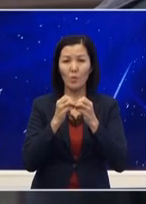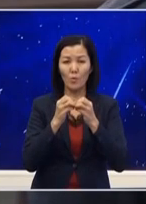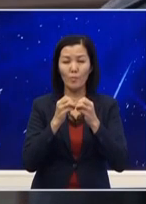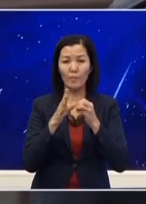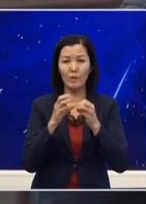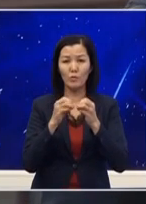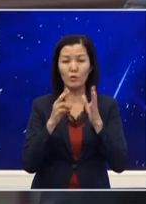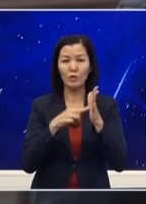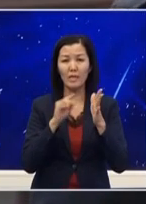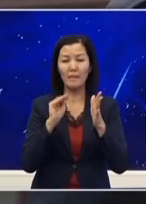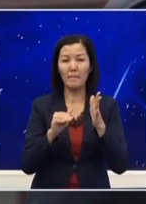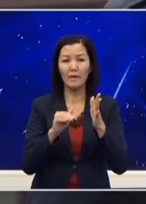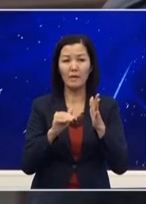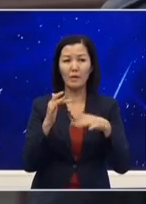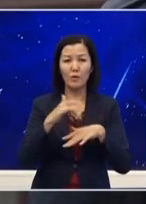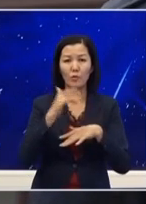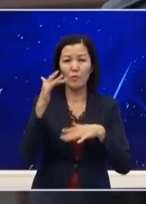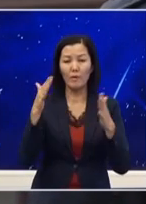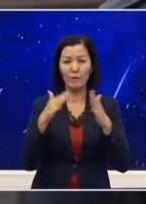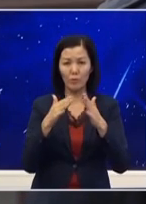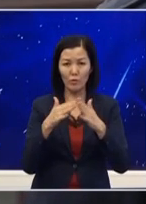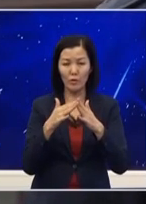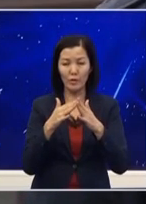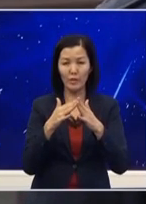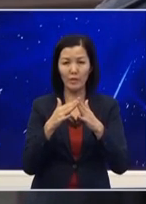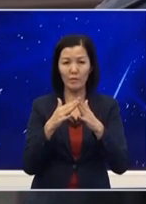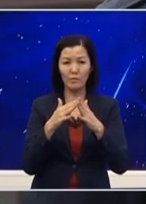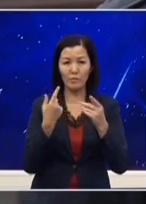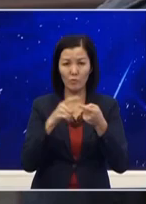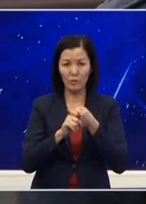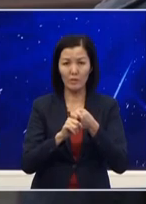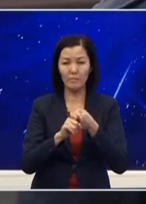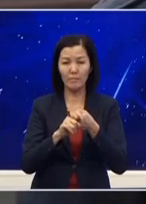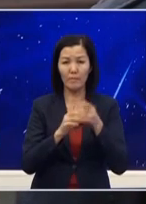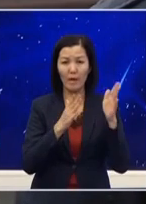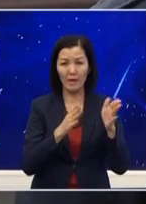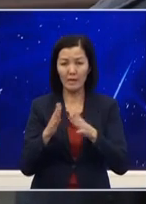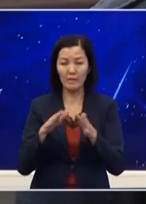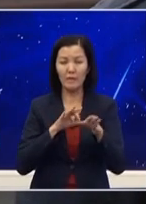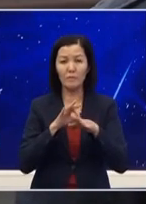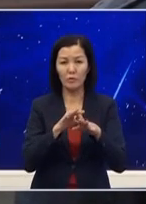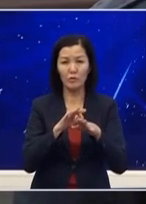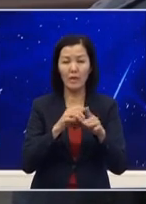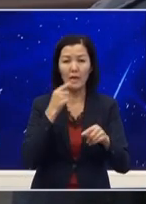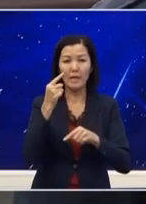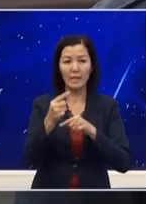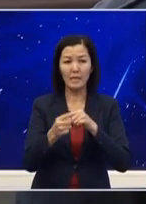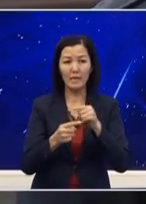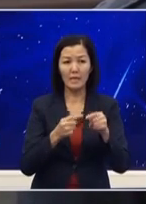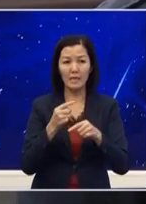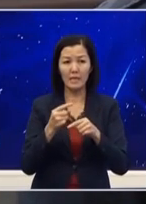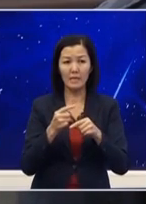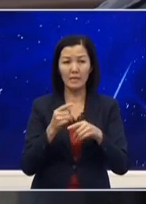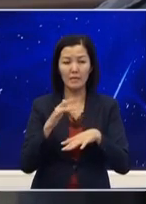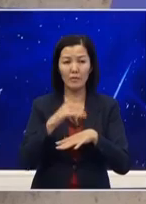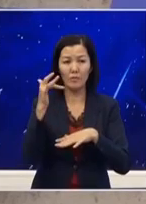мыңдай көп үйлі, көп пәтерлі, многоэтажный үйлі дейміз, оларда қосылып отыр. Амандық болса, келер жазға жаңа көп үйлі, көп